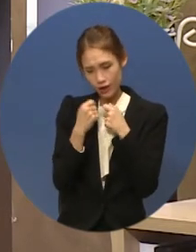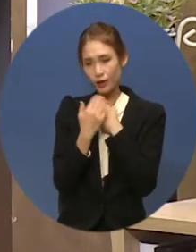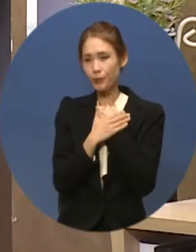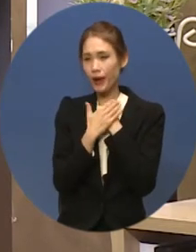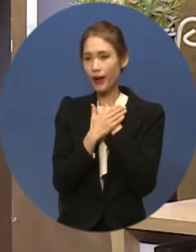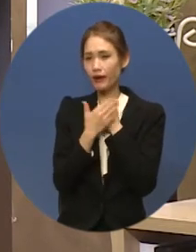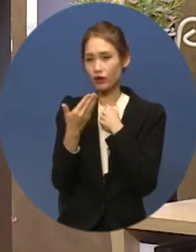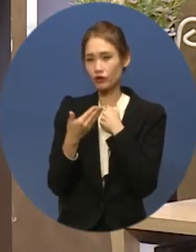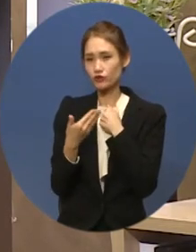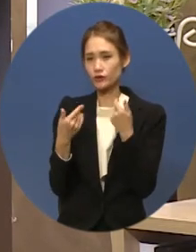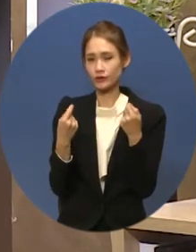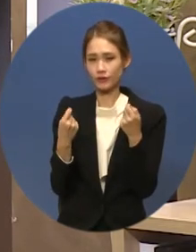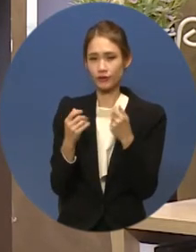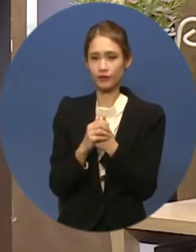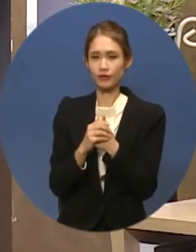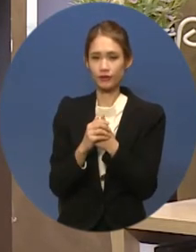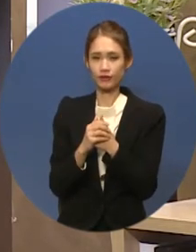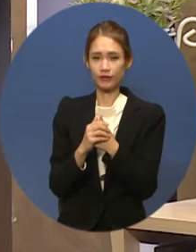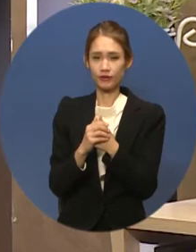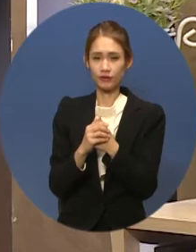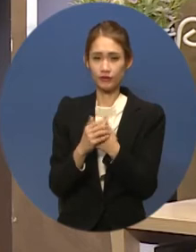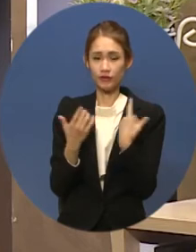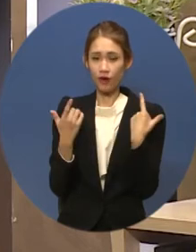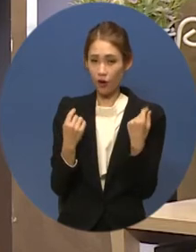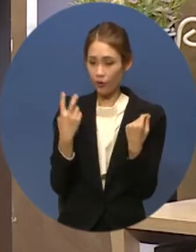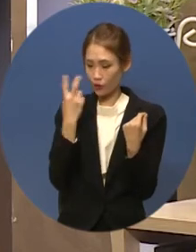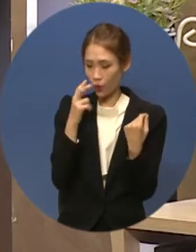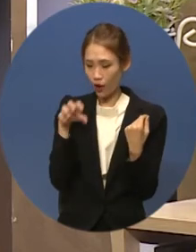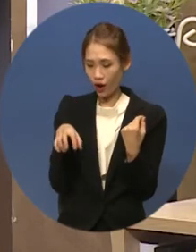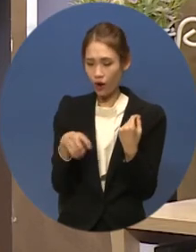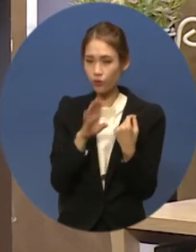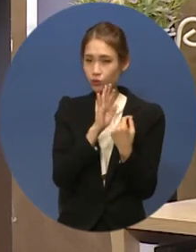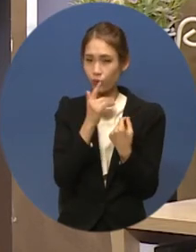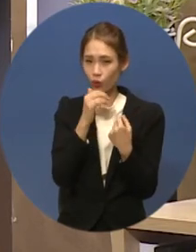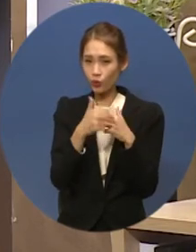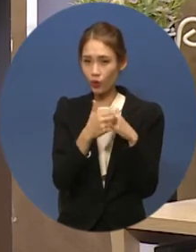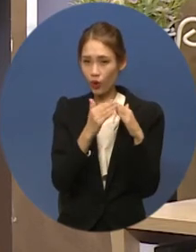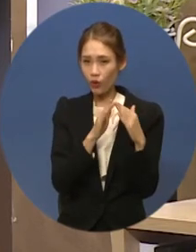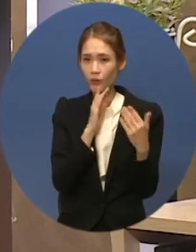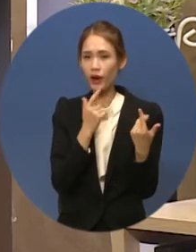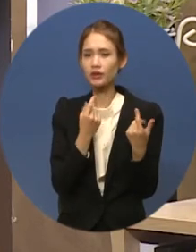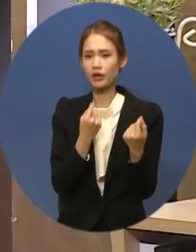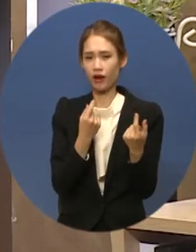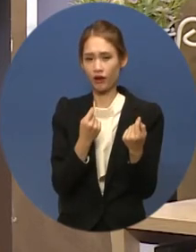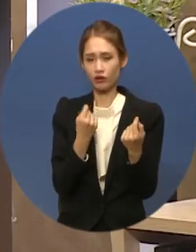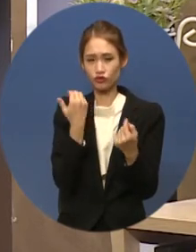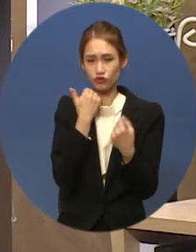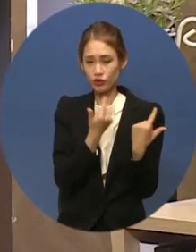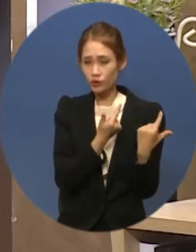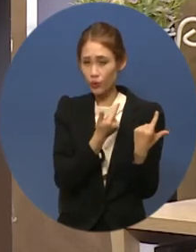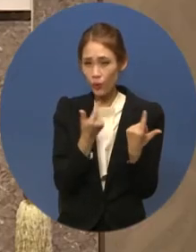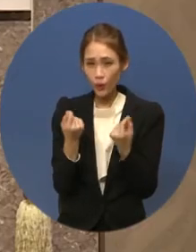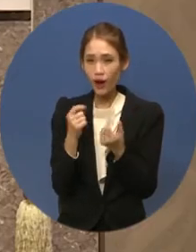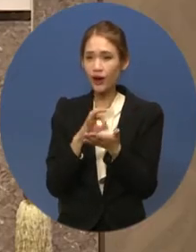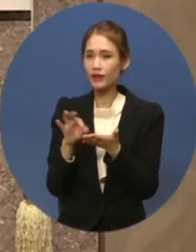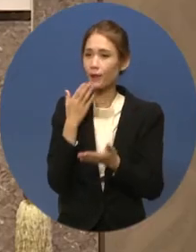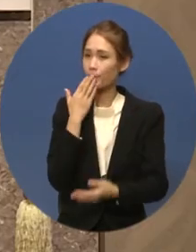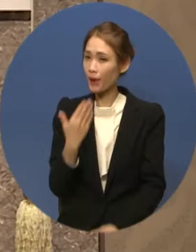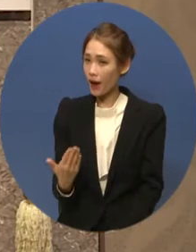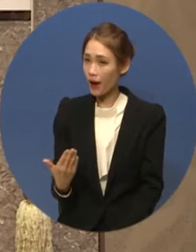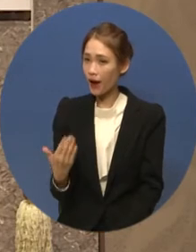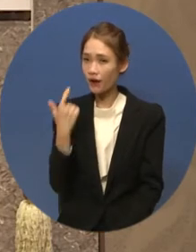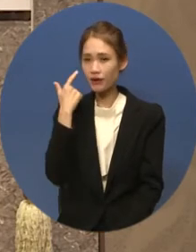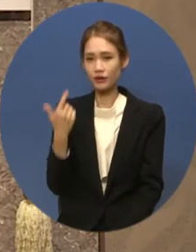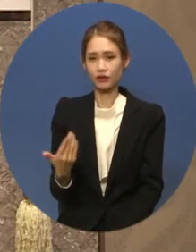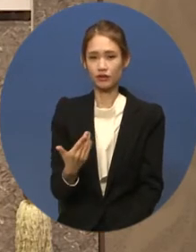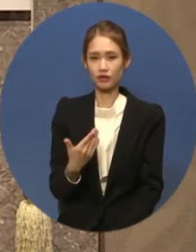것 같습니다 그럼 이 요양원 도 부분 병원과 마찬가지로 누구나 이용이 가능한가요 일단은 국가유공자